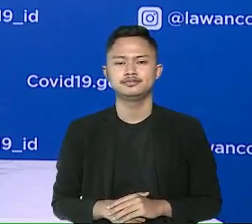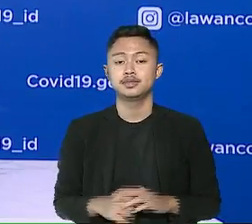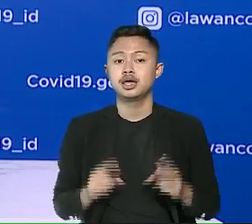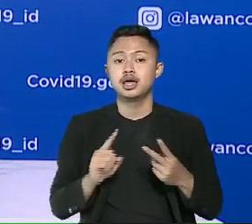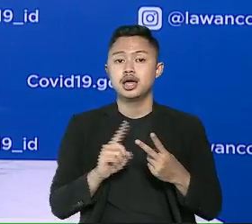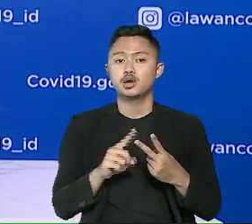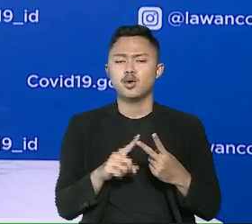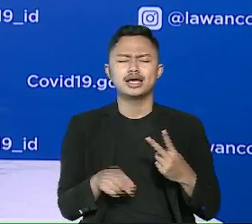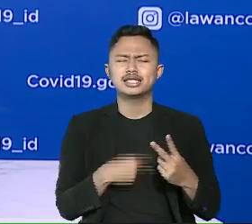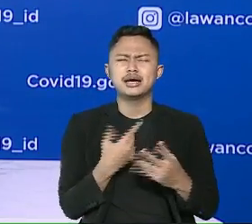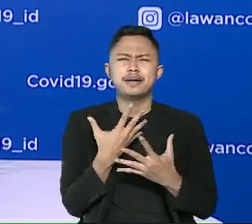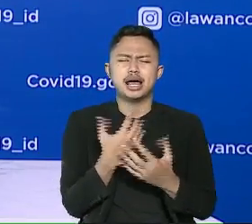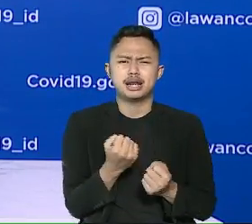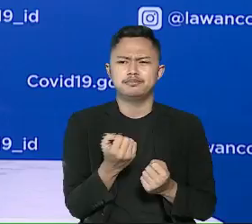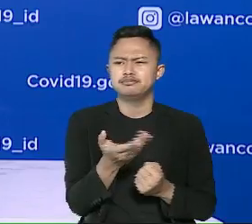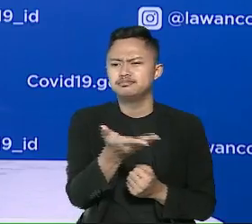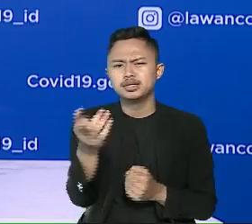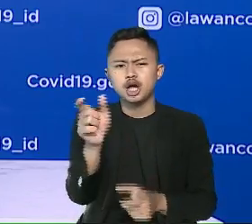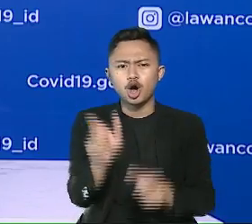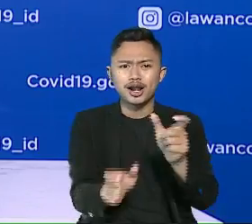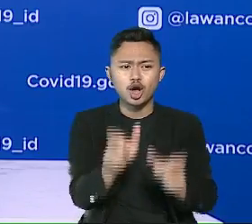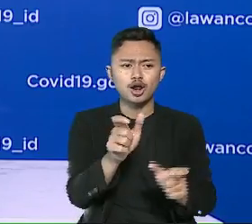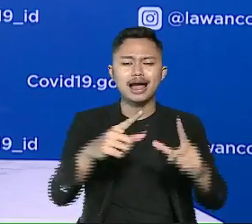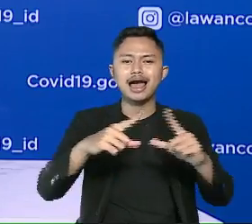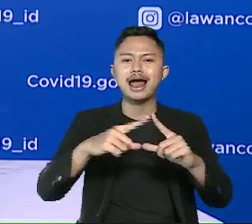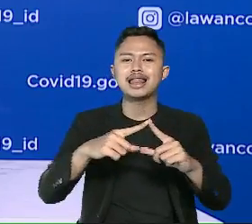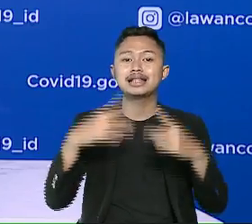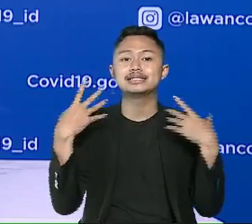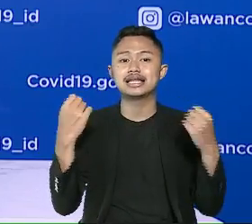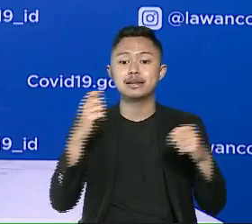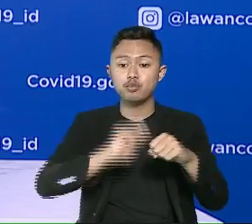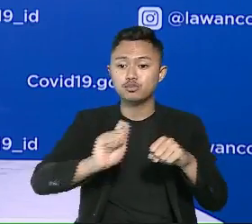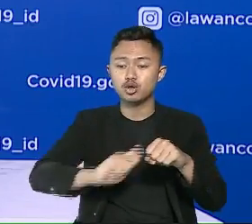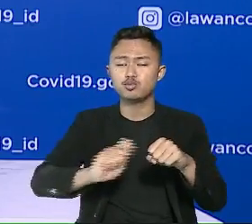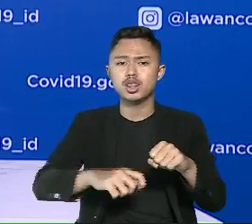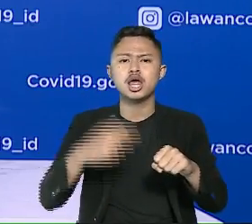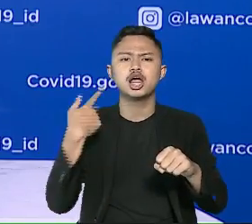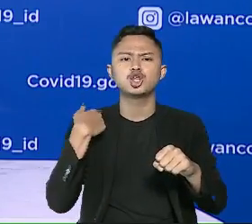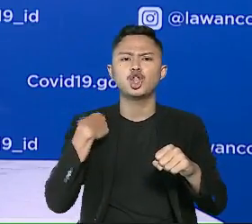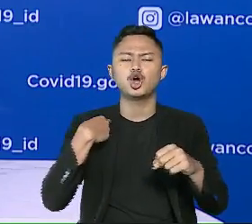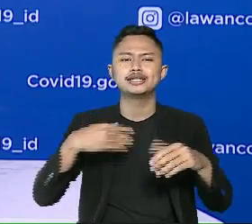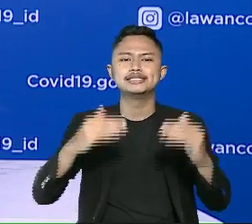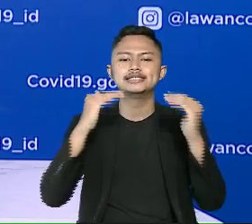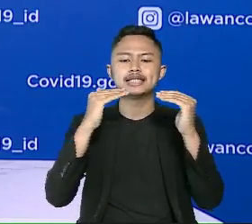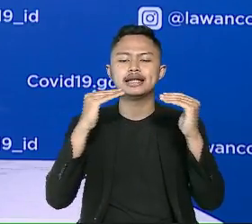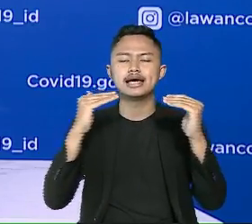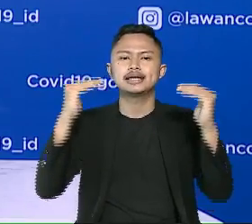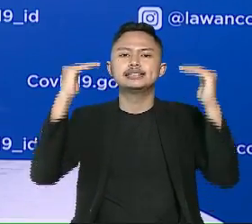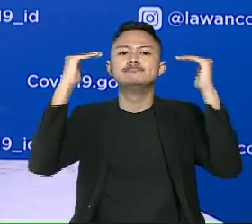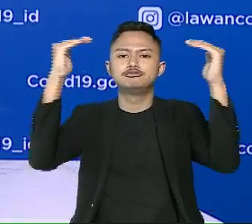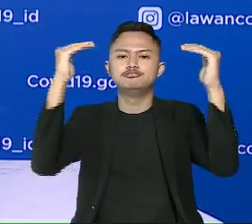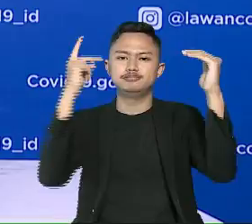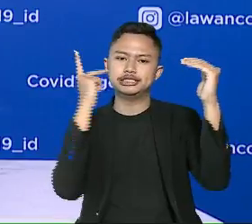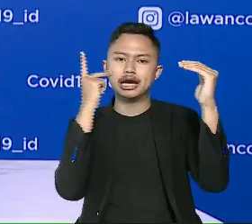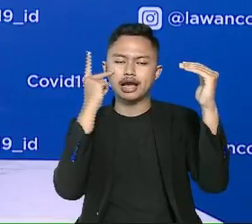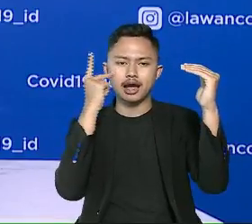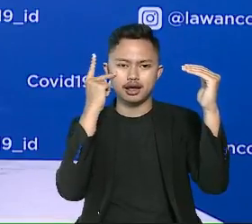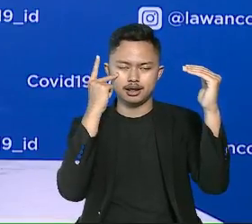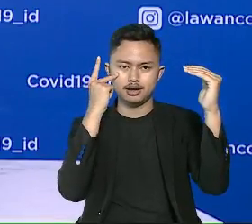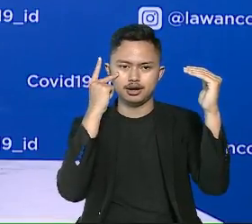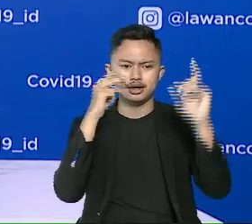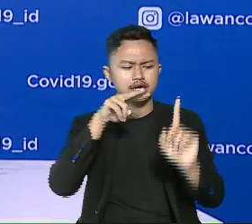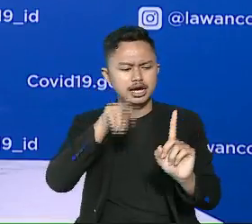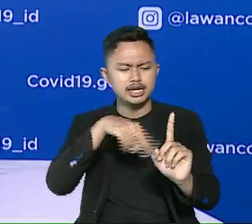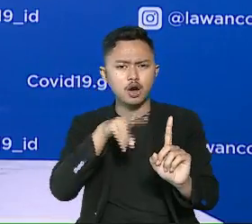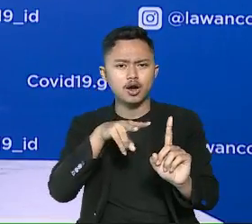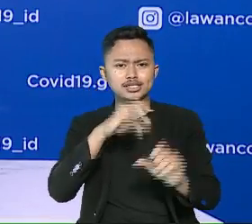melakukan monitoring dan evaluasi kualitas testing kit setelah digunakan oleh masyarakat secara berkala yang diawasi